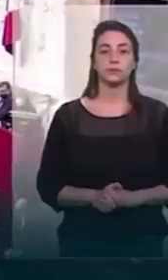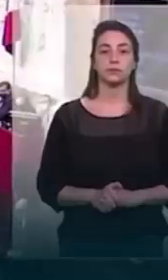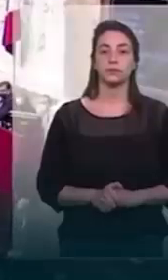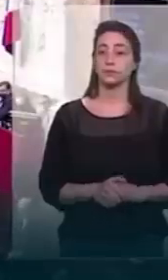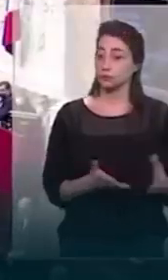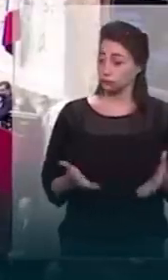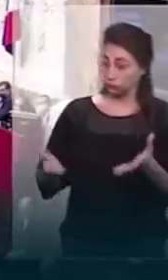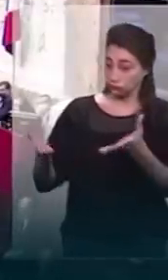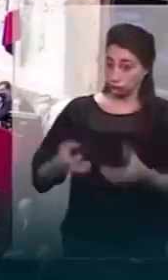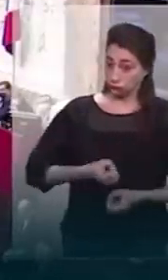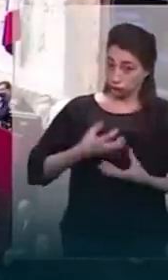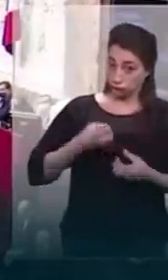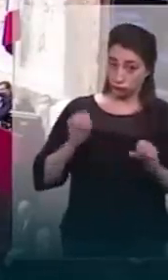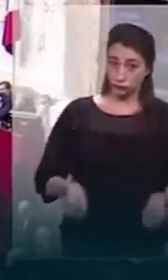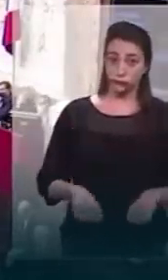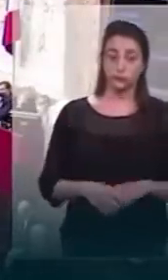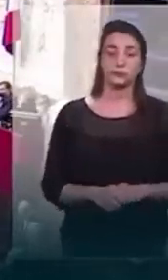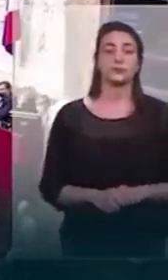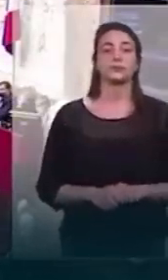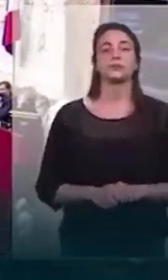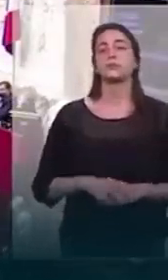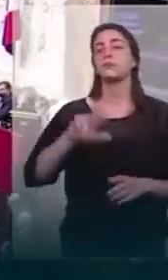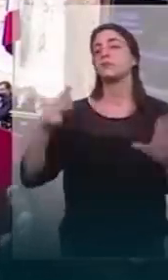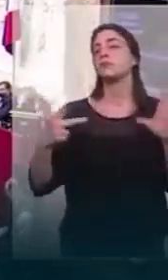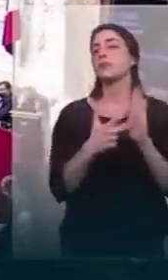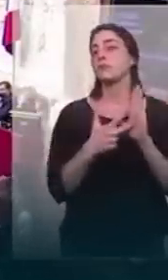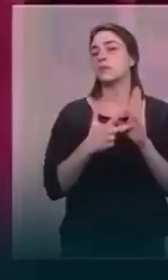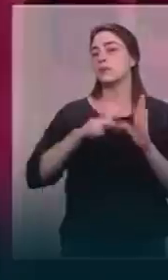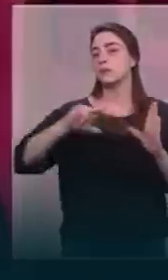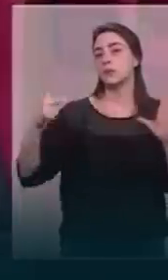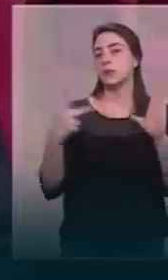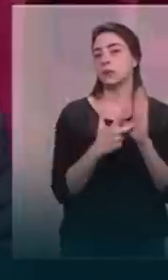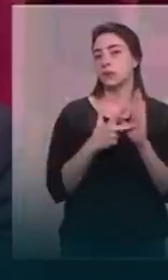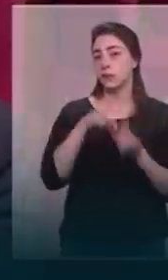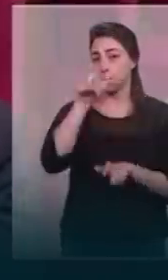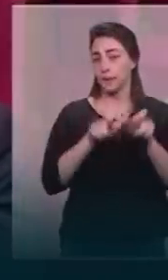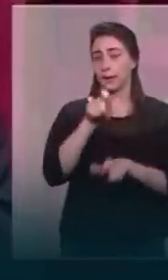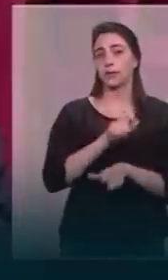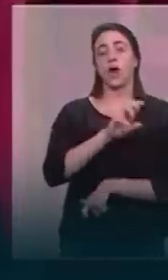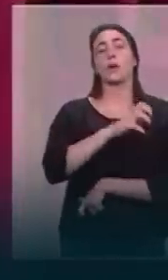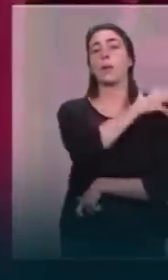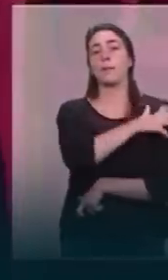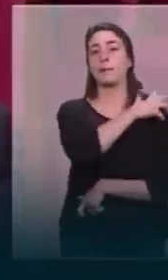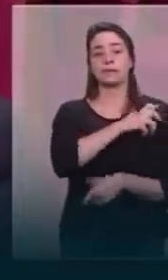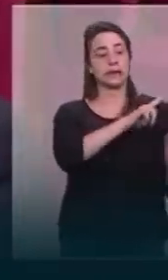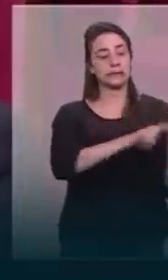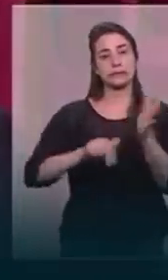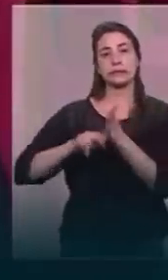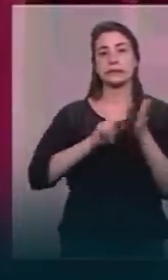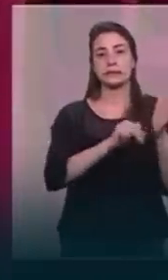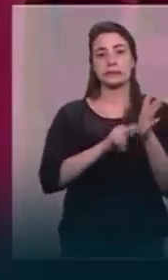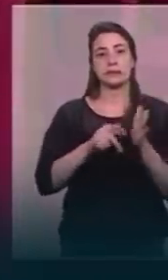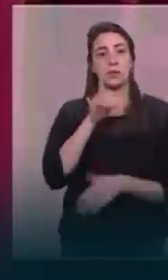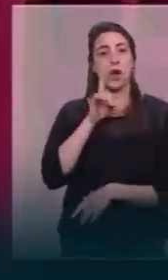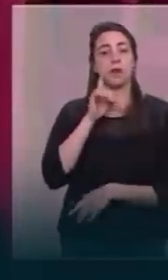avez la parole, chers collègues. 3000. 3000, c'est le nombre de magistrats qui ont signé une tribune le mois dernier suite au suicide